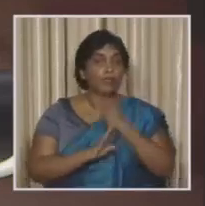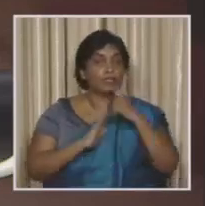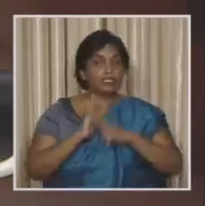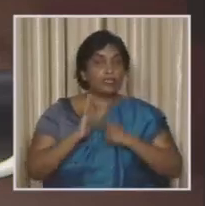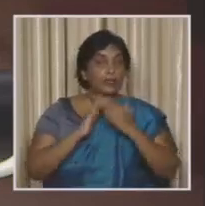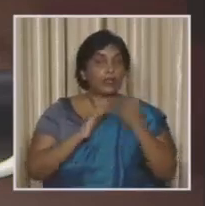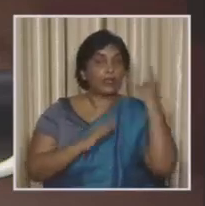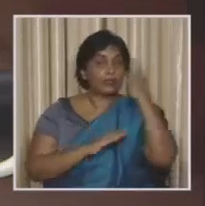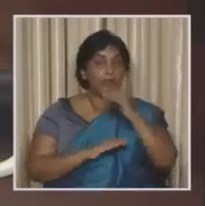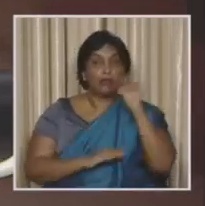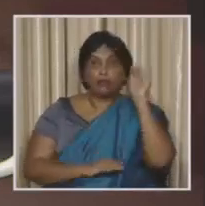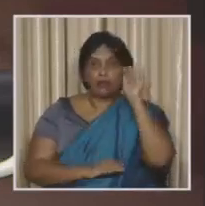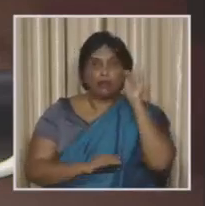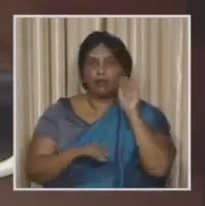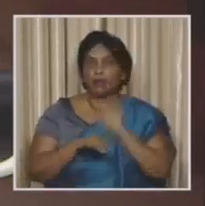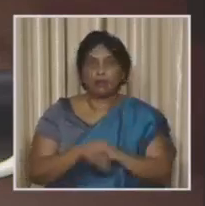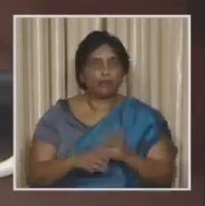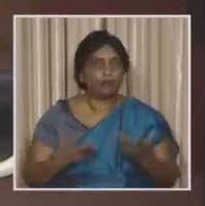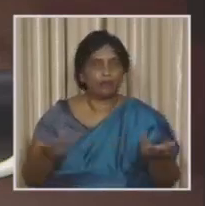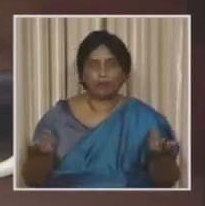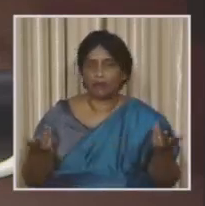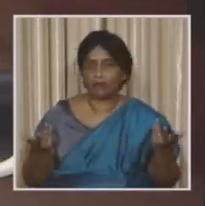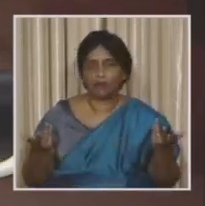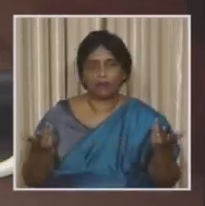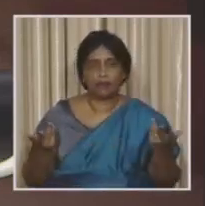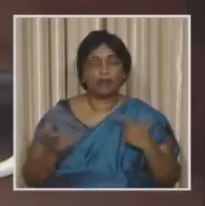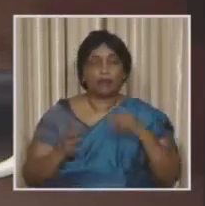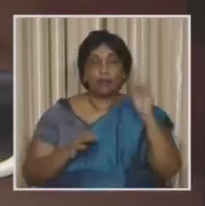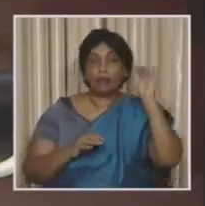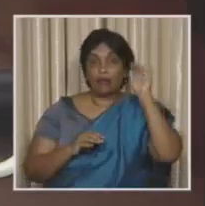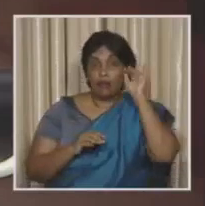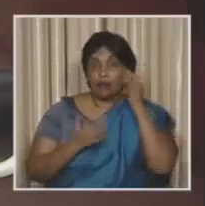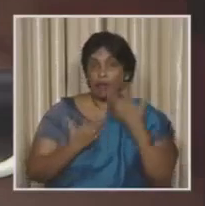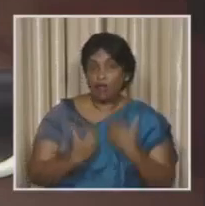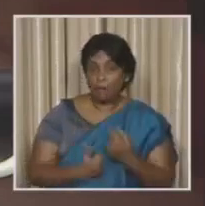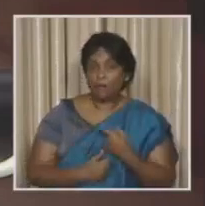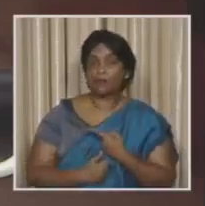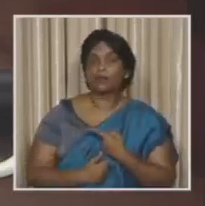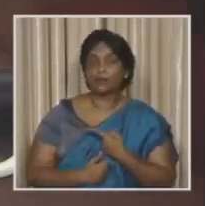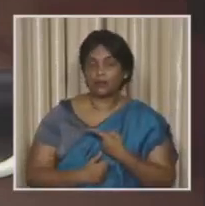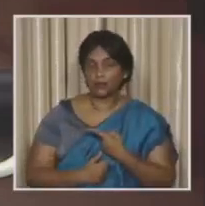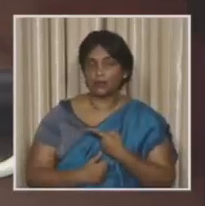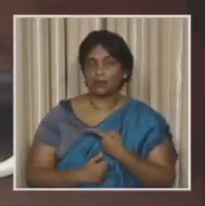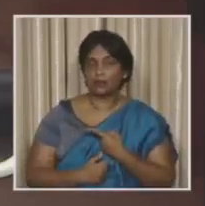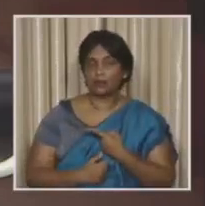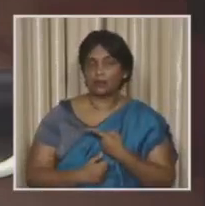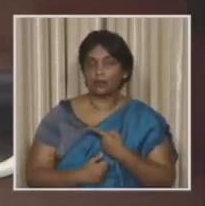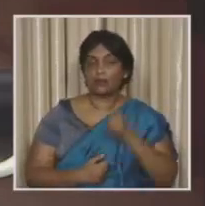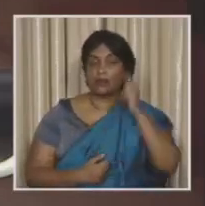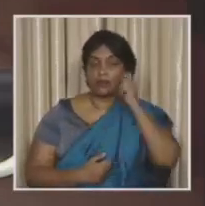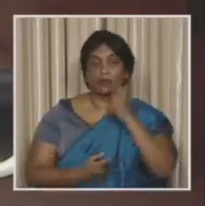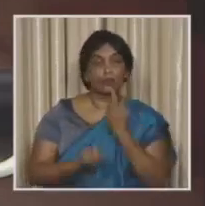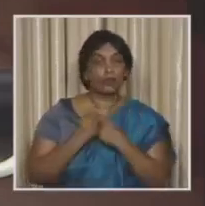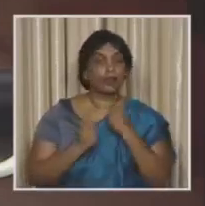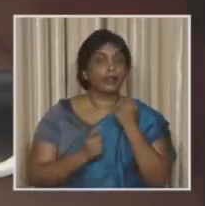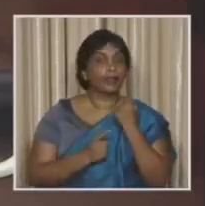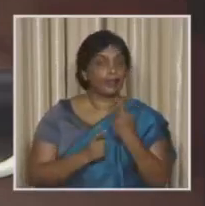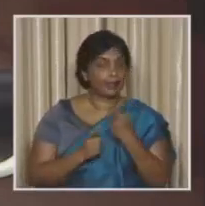ගිය බවට වාර්තා වෙන්නේ නැහැ. ඒ වාර්තා වීම සිදුවන්නේ ත්‍රස්ත විමර්ශන